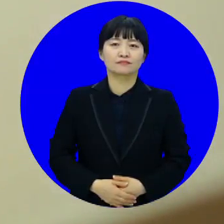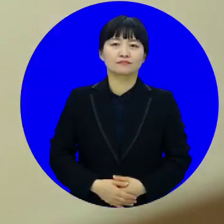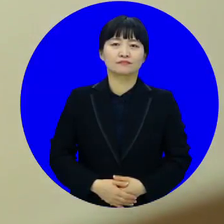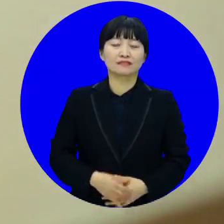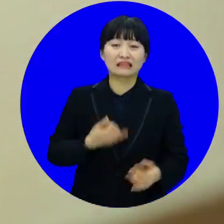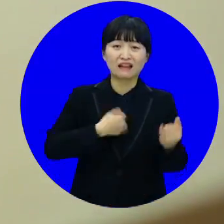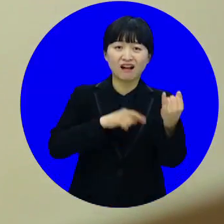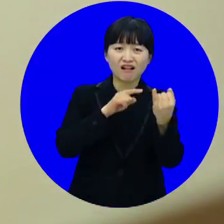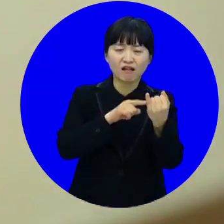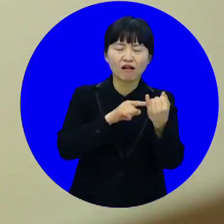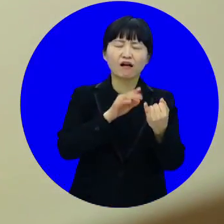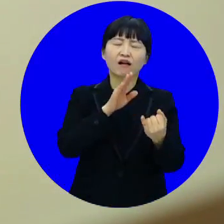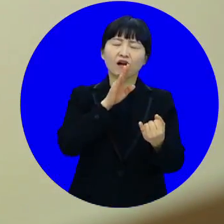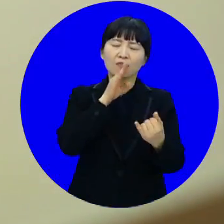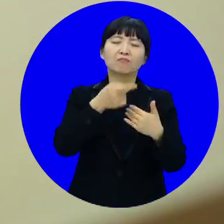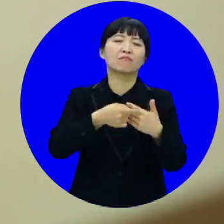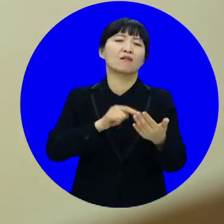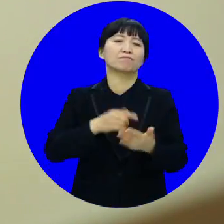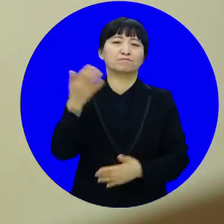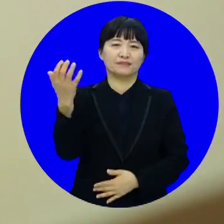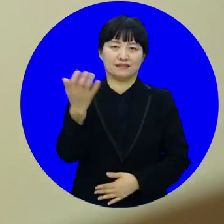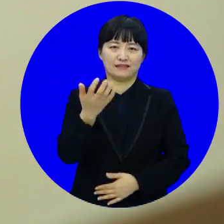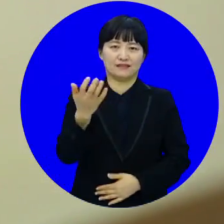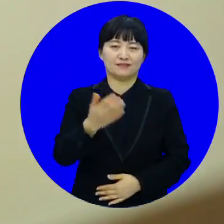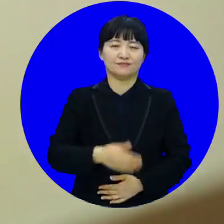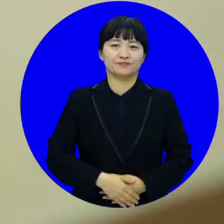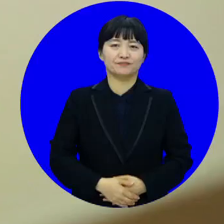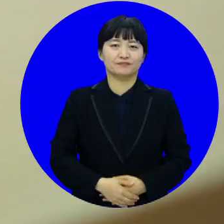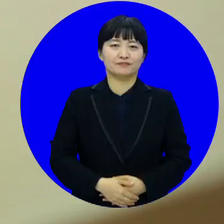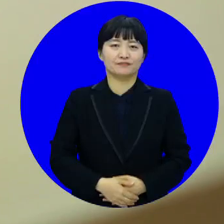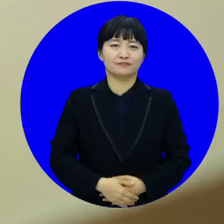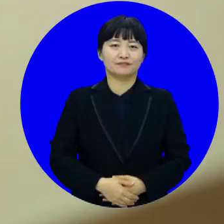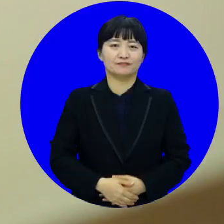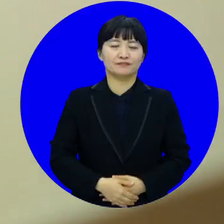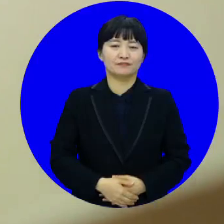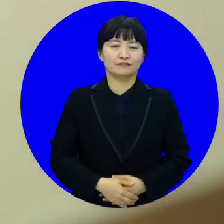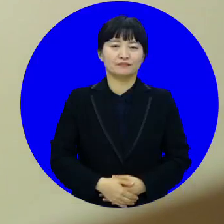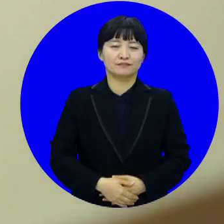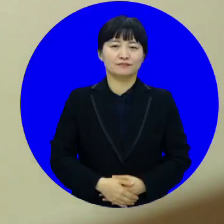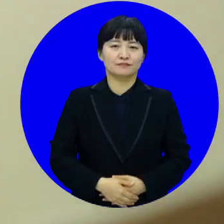어린 미나에게는 참 아픈 시간들입니다.